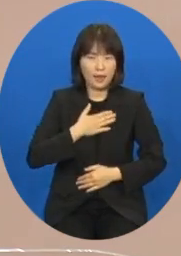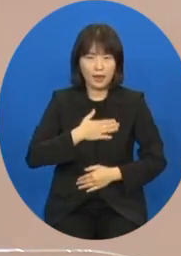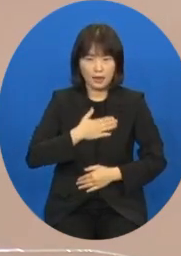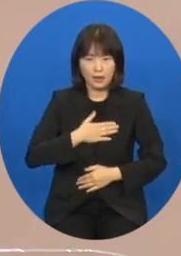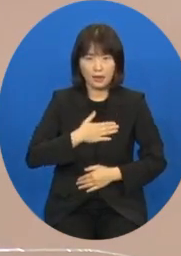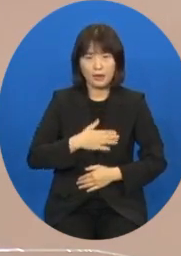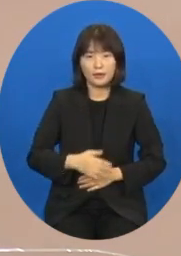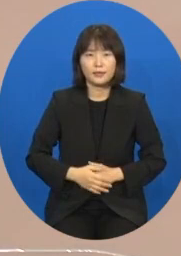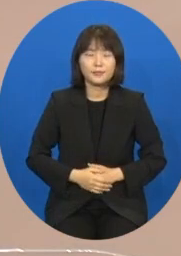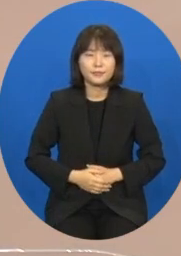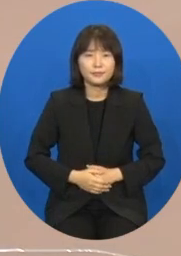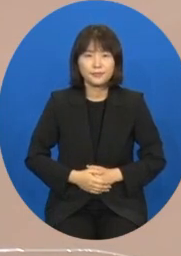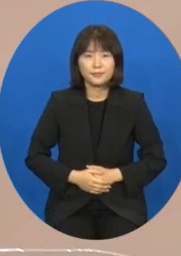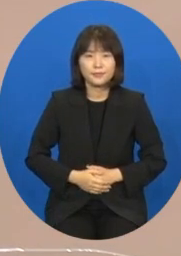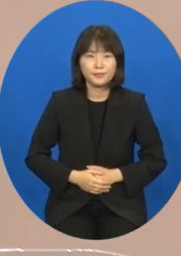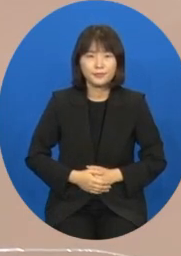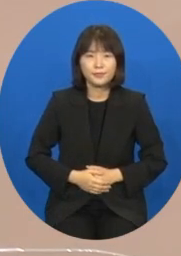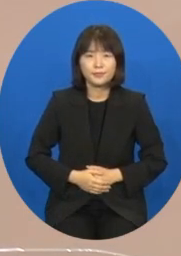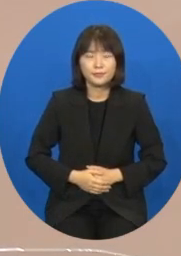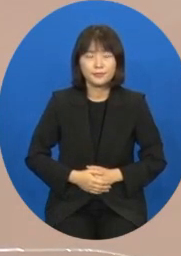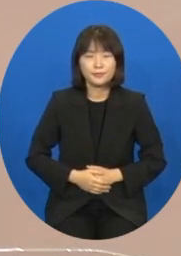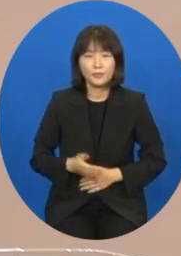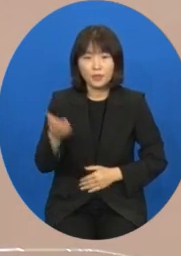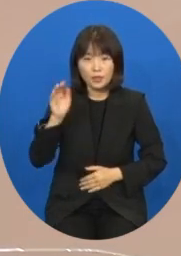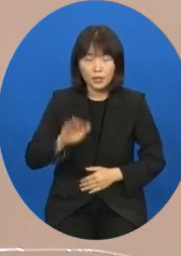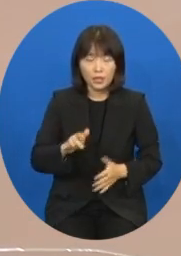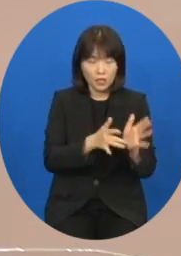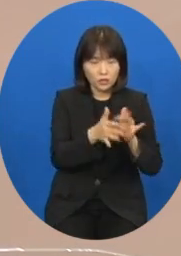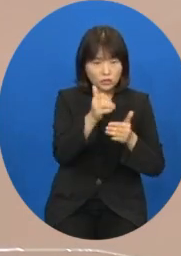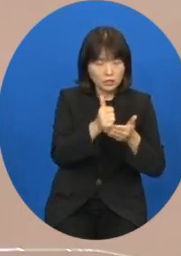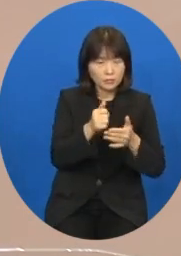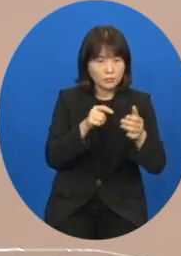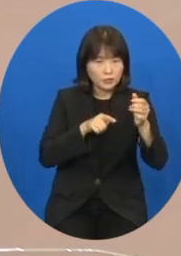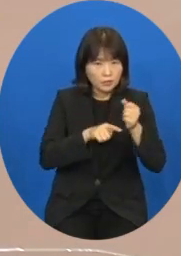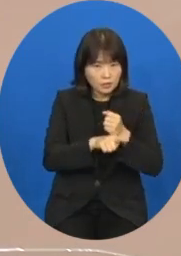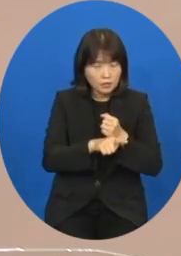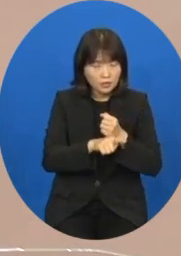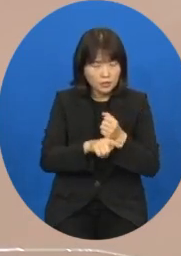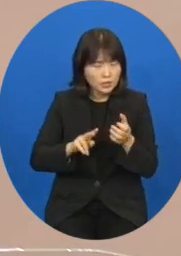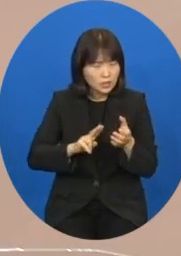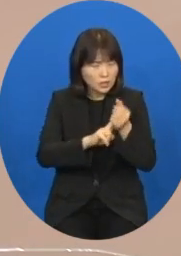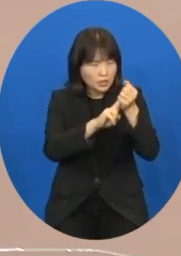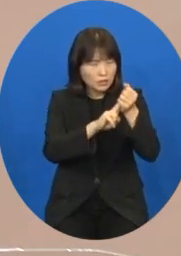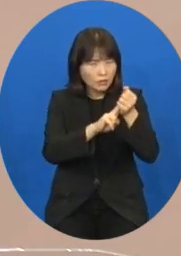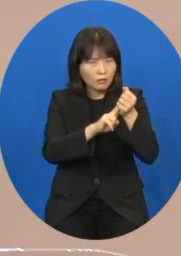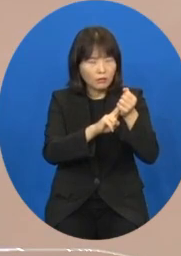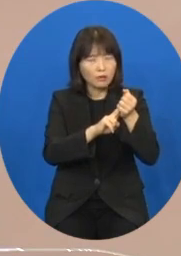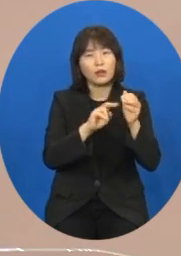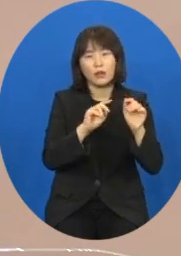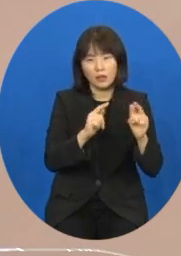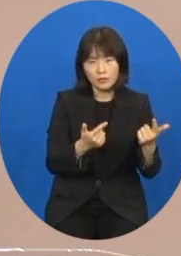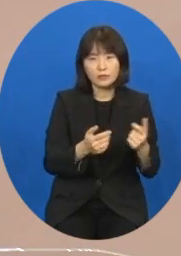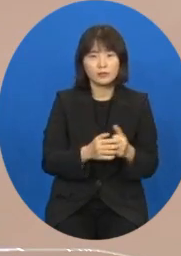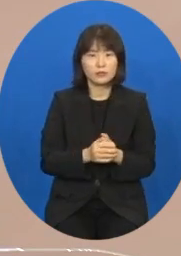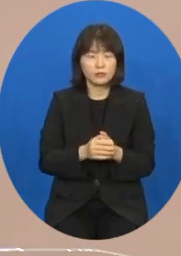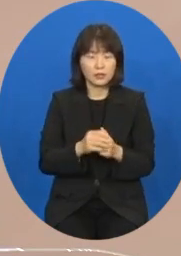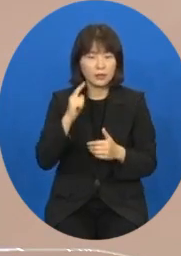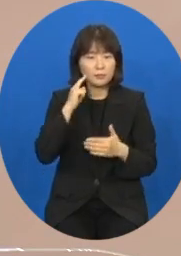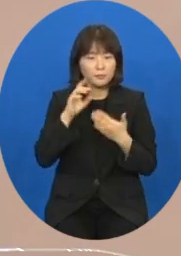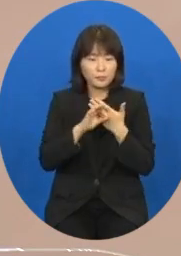이미 그런 마음을 가지셨어요. 그렇지만 예수님의 뜻은 기적에 있지 않았습니다. 만약에